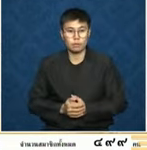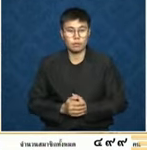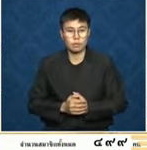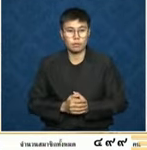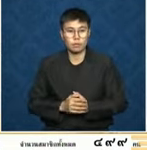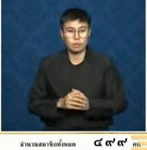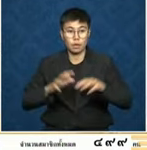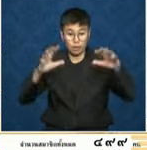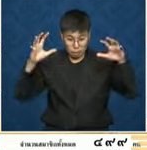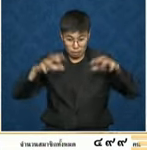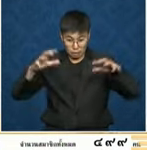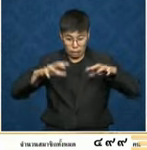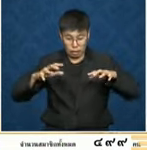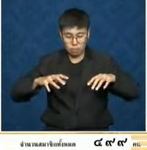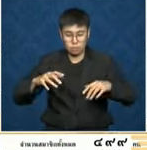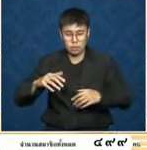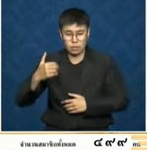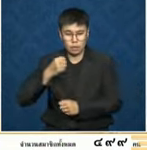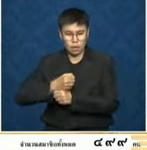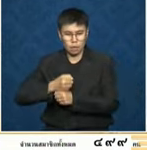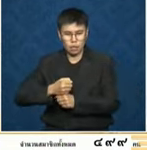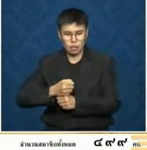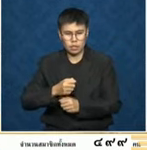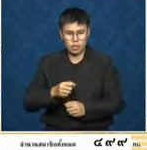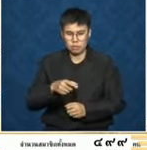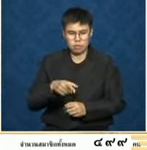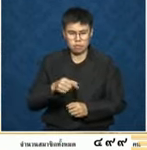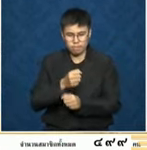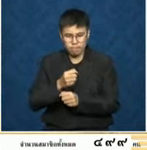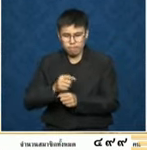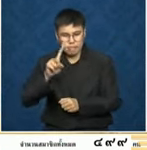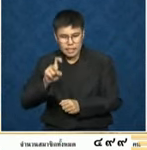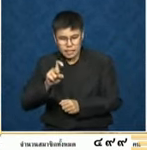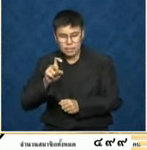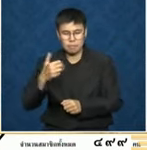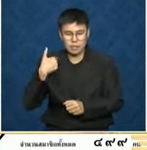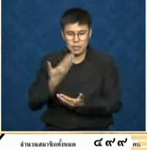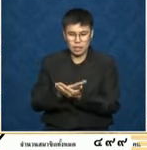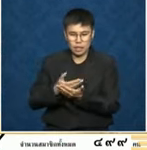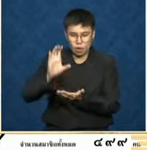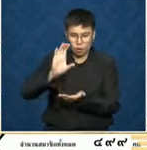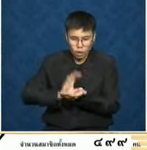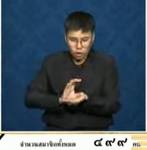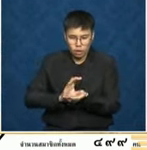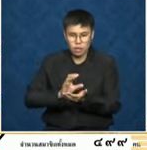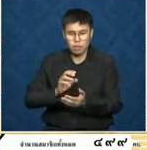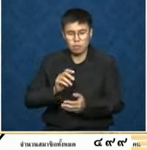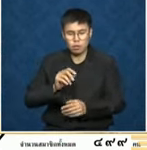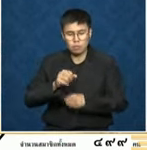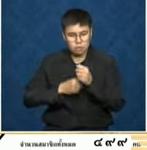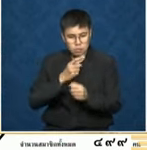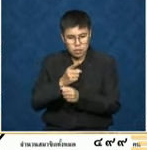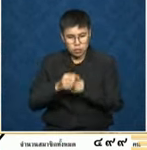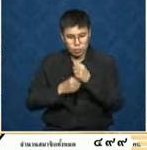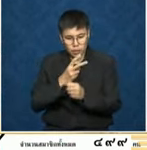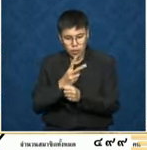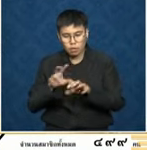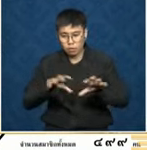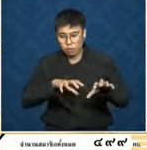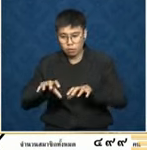าที่ฝนเป็นอุปสรรคนะครับทำให้งานไม่มีประสิทธิภาพถ้าเป็นงบผูกพัน 2-3 ปีอันนั้นไม่มีปัญหานะครับหน่วยงานของรัฐบริห